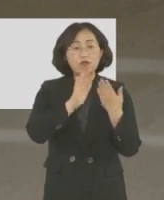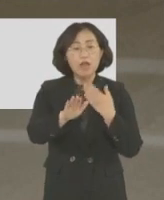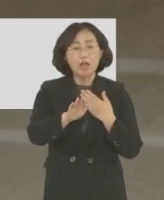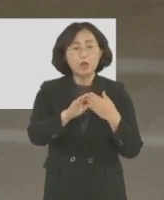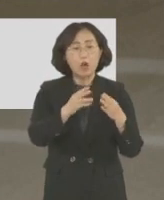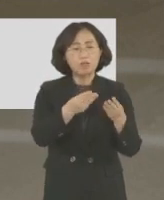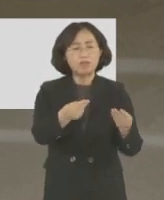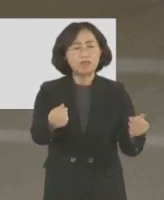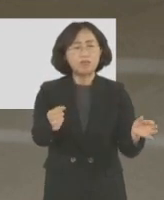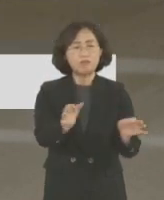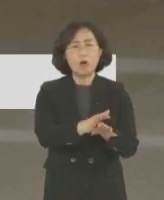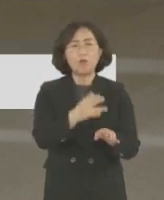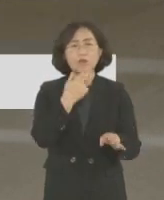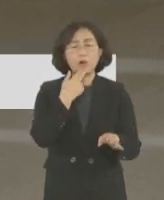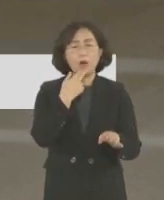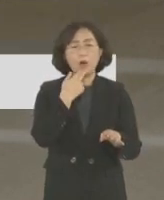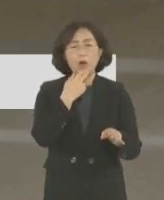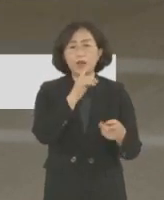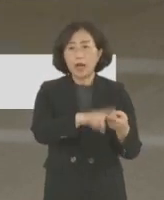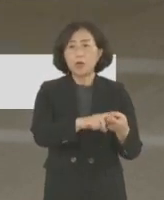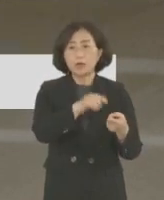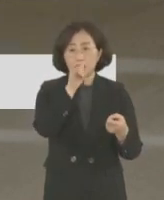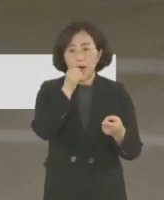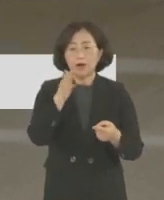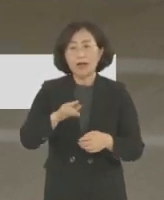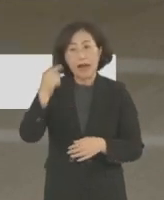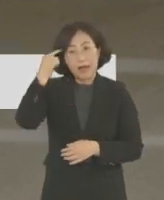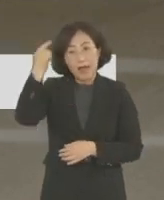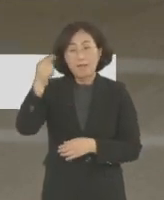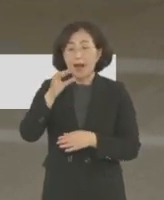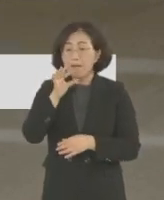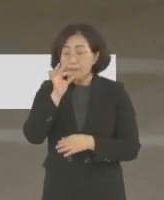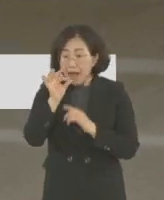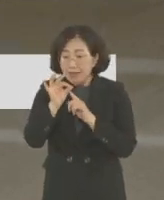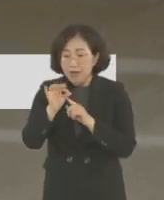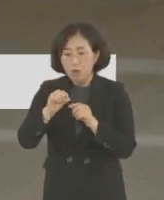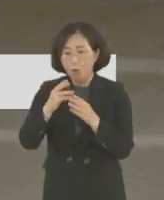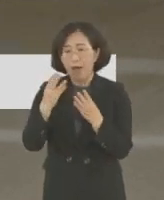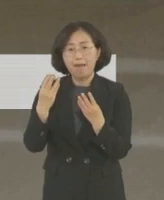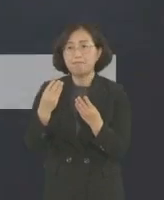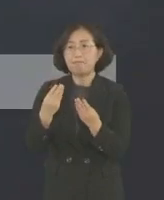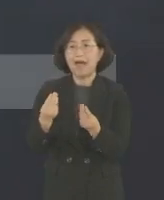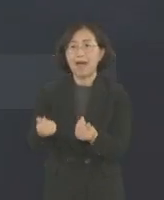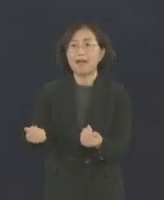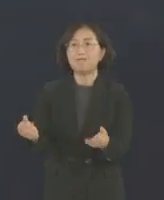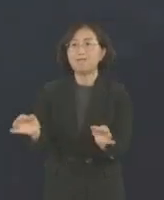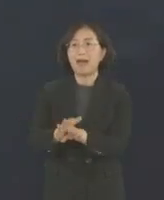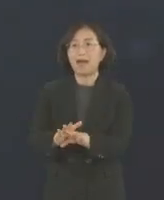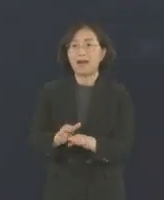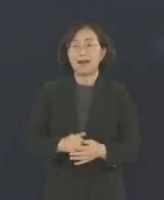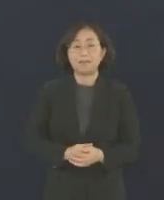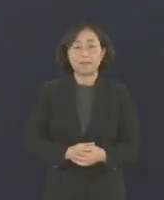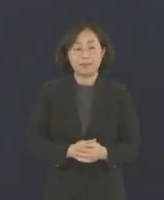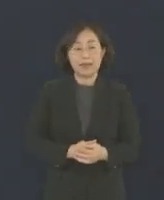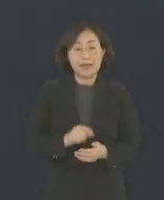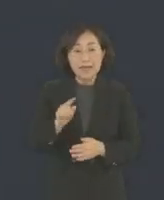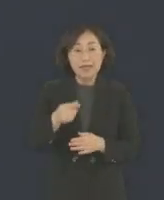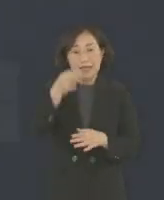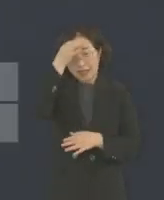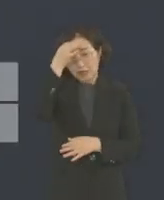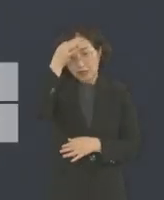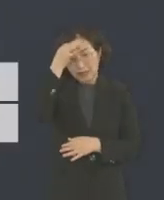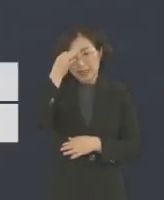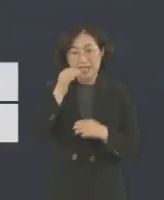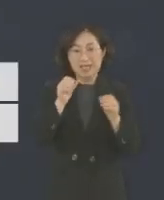완전히 분해되지 않았으나 저희가 개발한 빨대는 완전히 분해되었습니다. 연구팀은 이 기술이